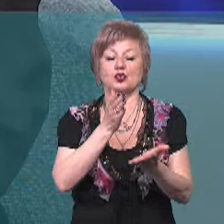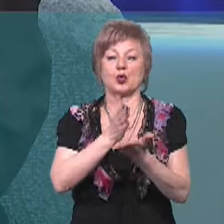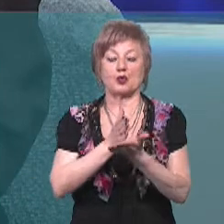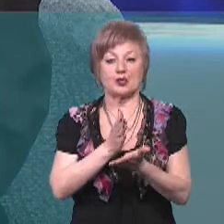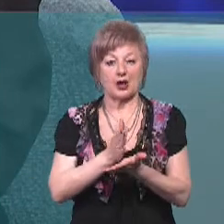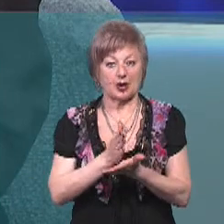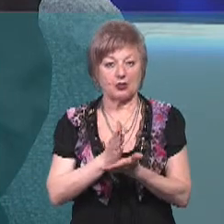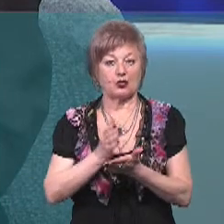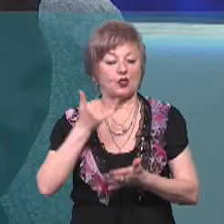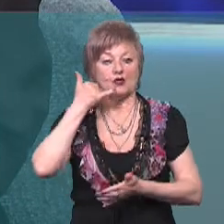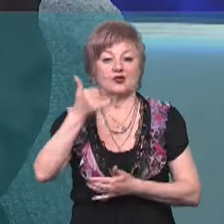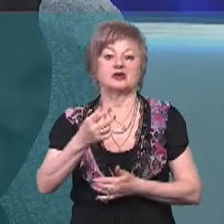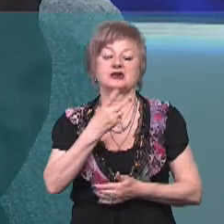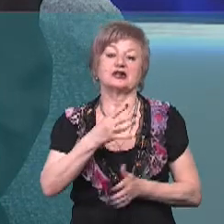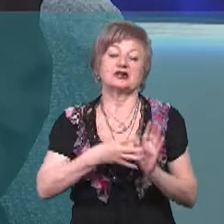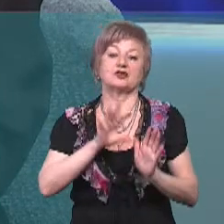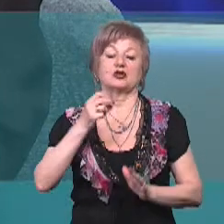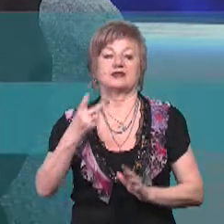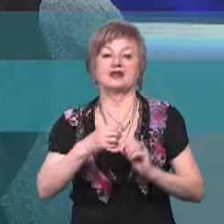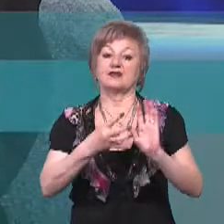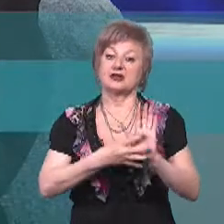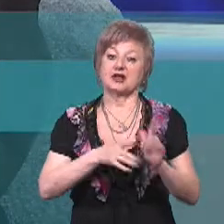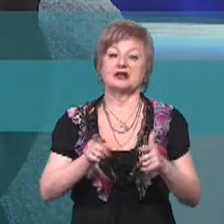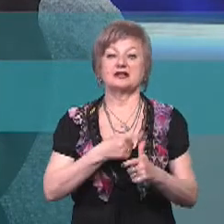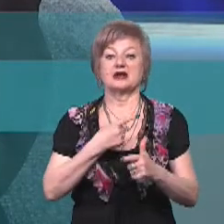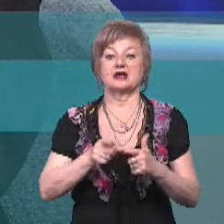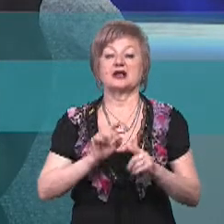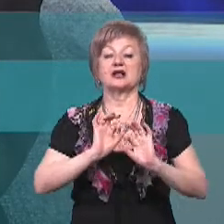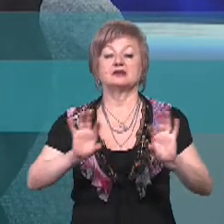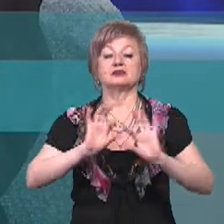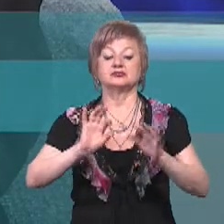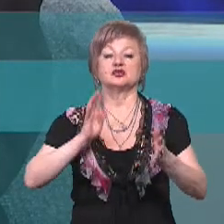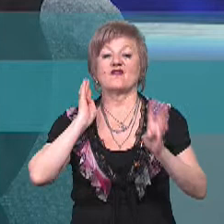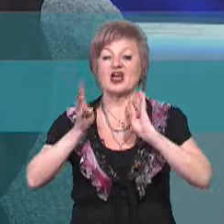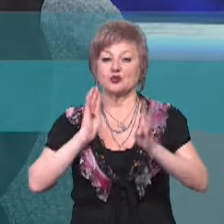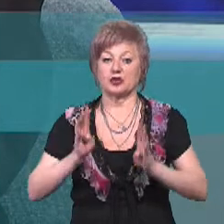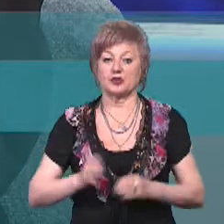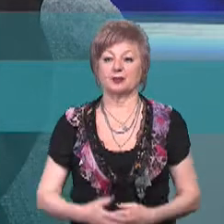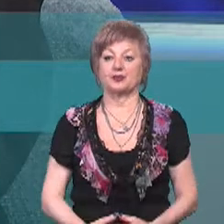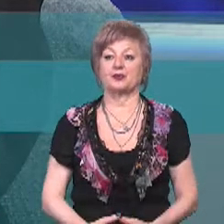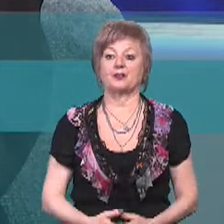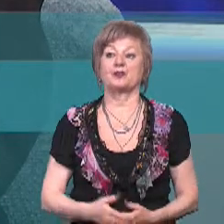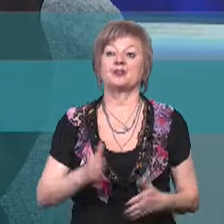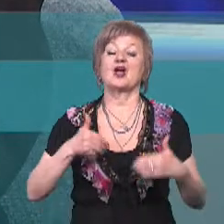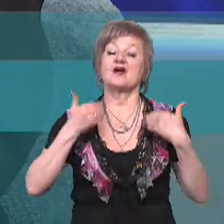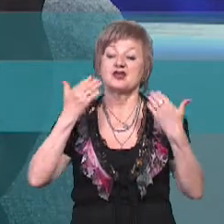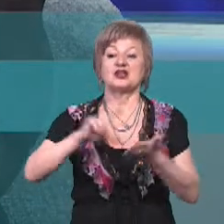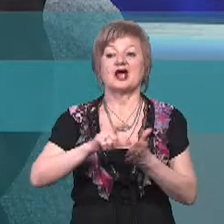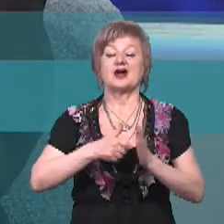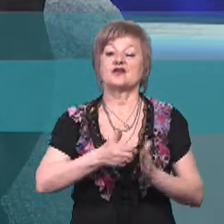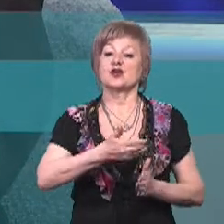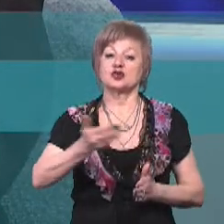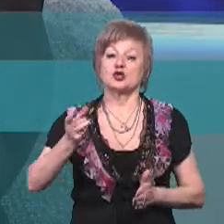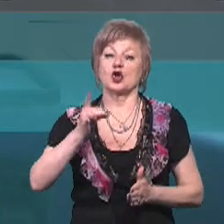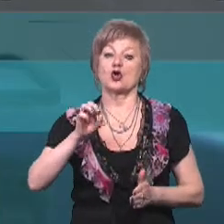за телефоном 239-02-19 або написати коментарі у Фейсбуці. Вітаємо у нашій студії